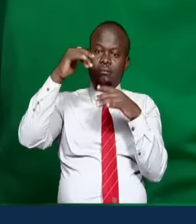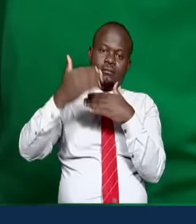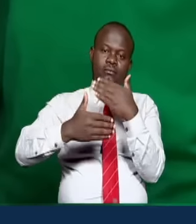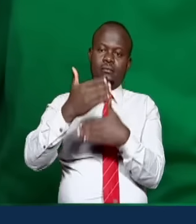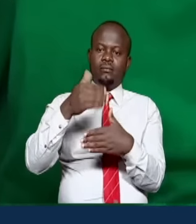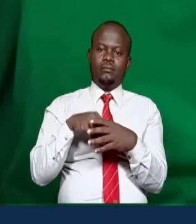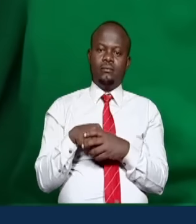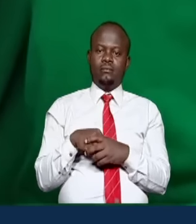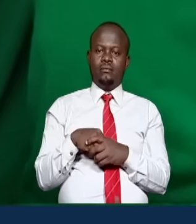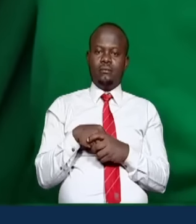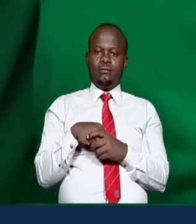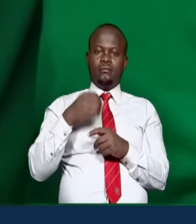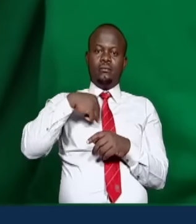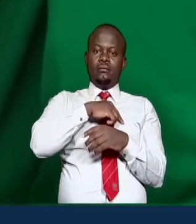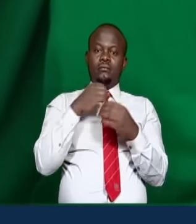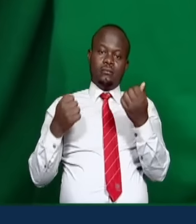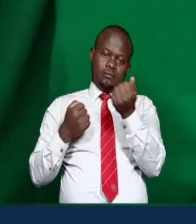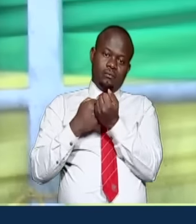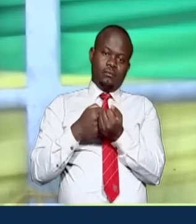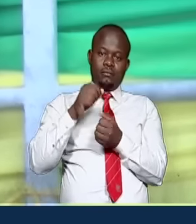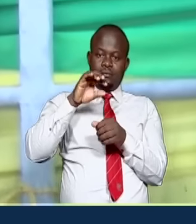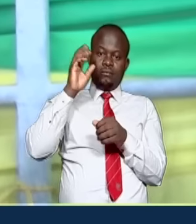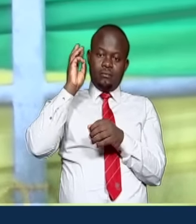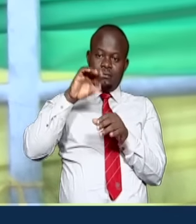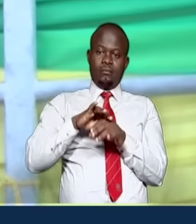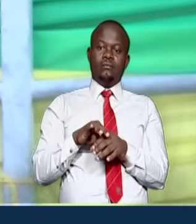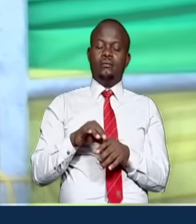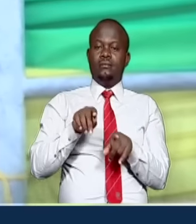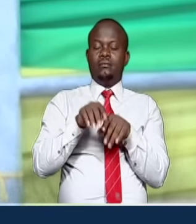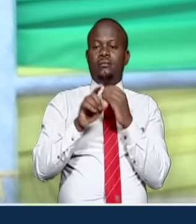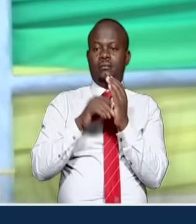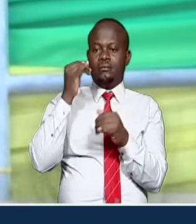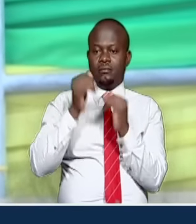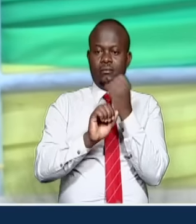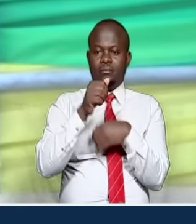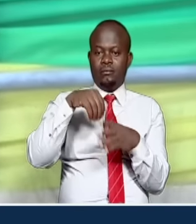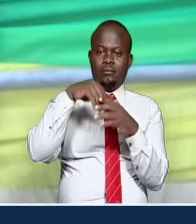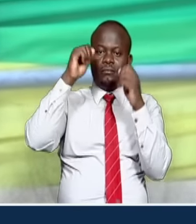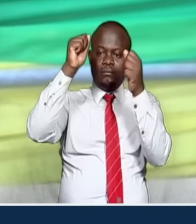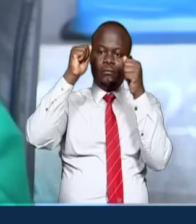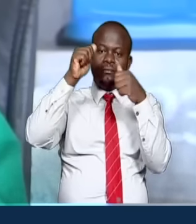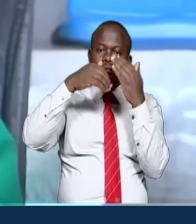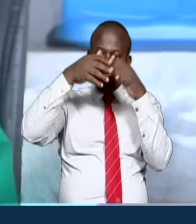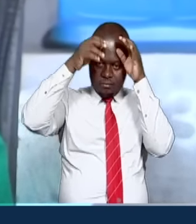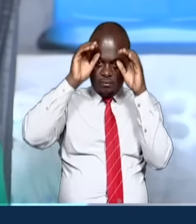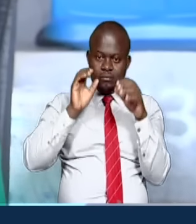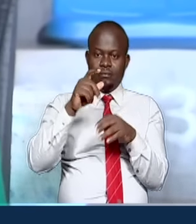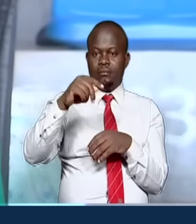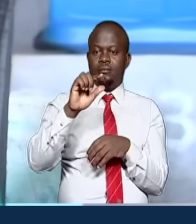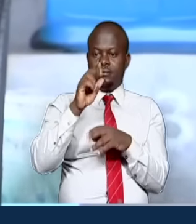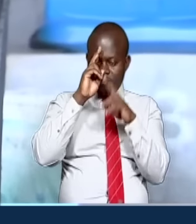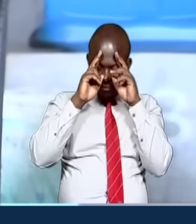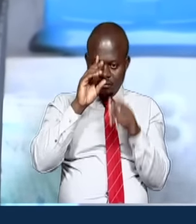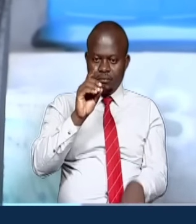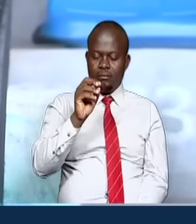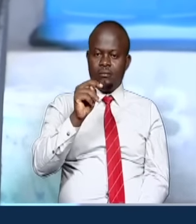kitwegereye. Twashyigikiye Kagame natwe tuzayitora. Nk'akarere basorejemo ibikorwa byo kwiyamamaza, Perezida w'ishyaka PL Honorable